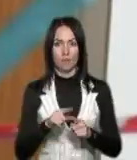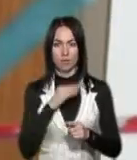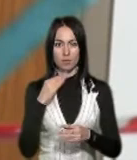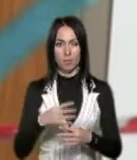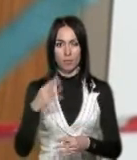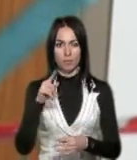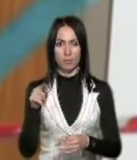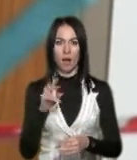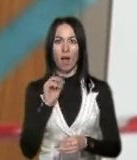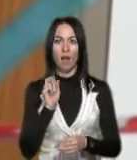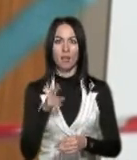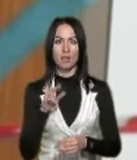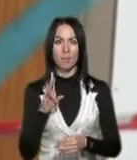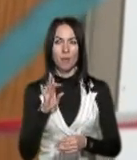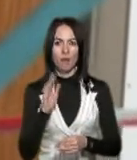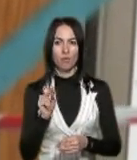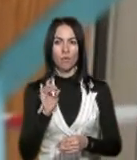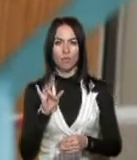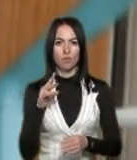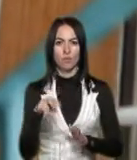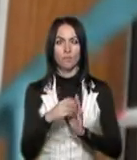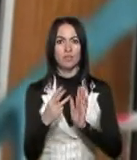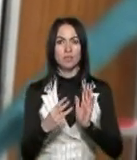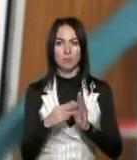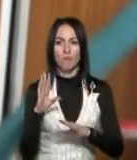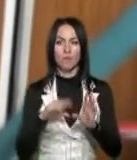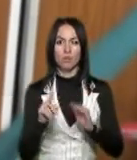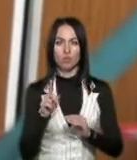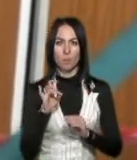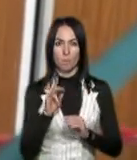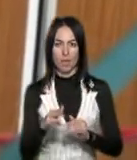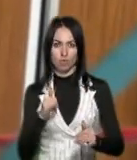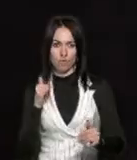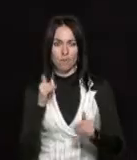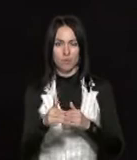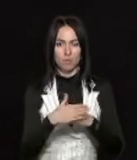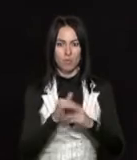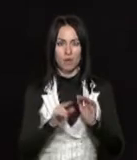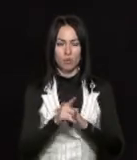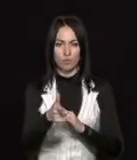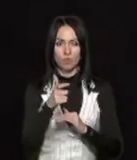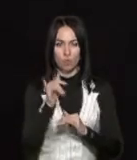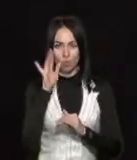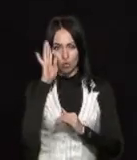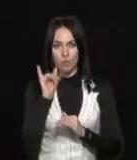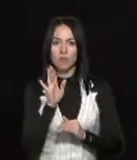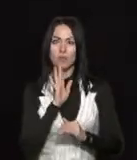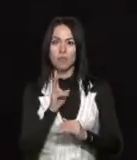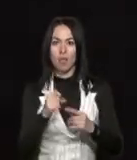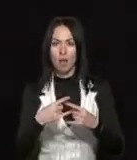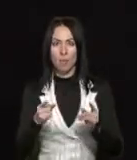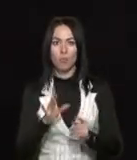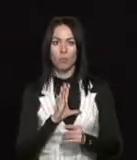Павлова у червні 18-го. Версія слідства – Безрук вибив двері квартири та почав стріляти у чоловіка та жінку. На балконі була